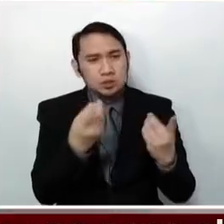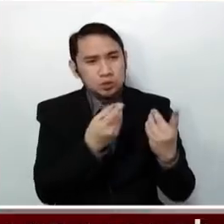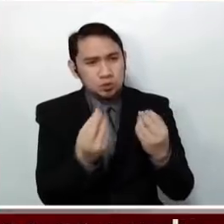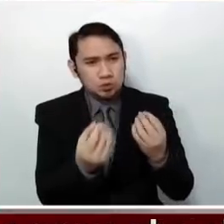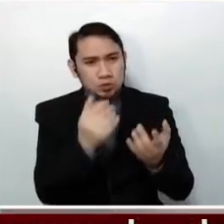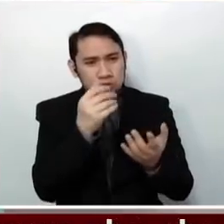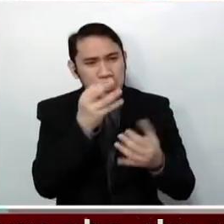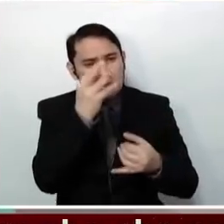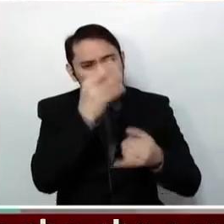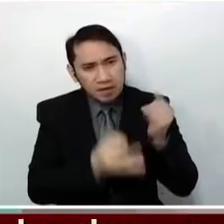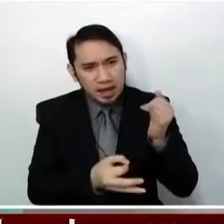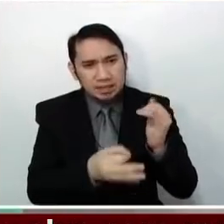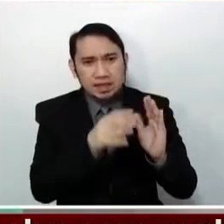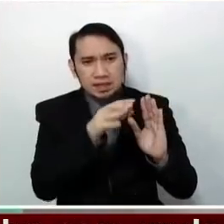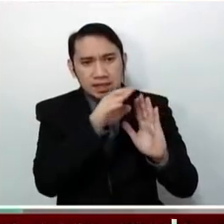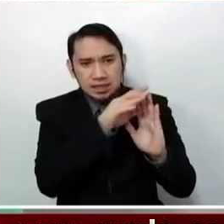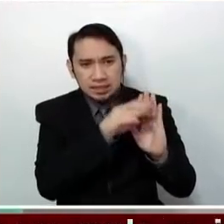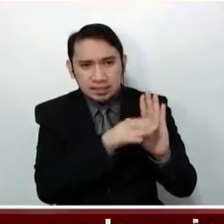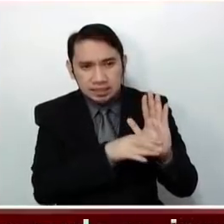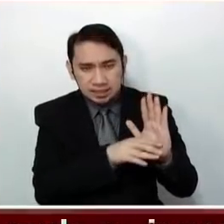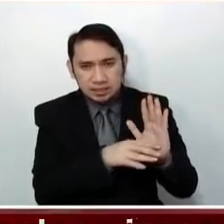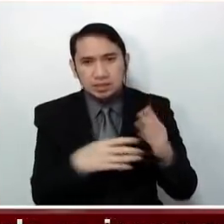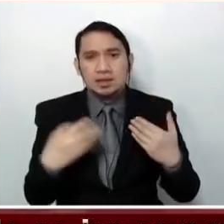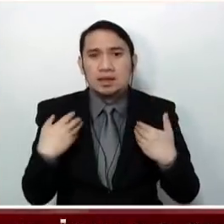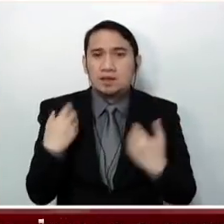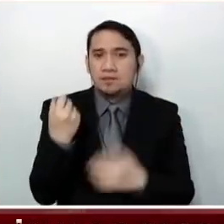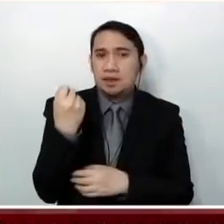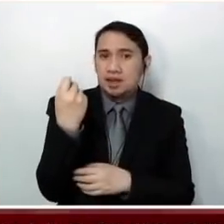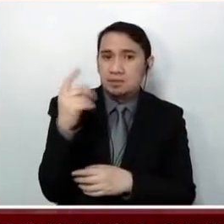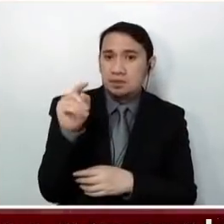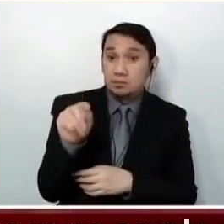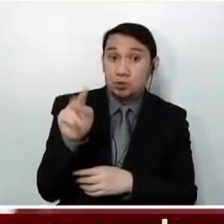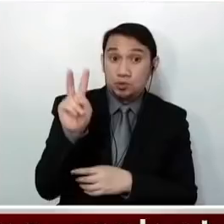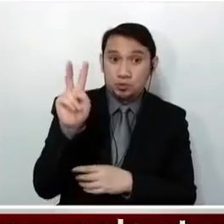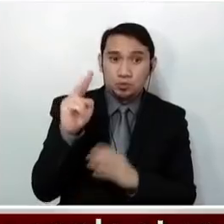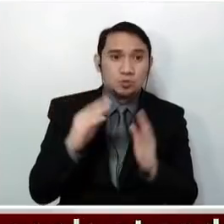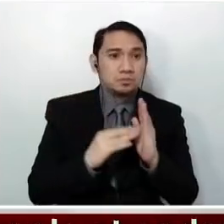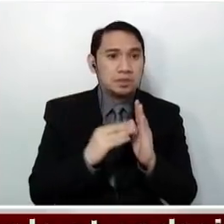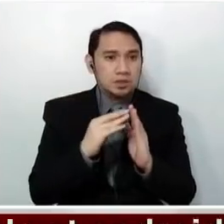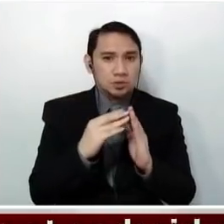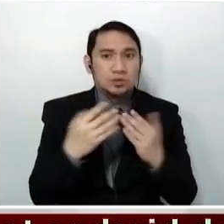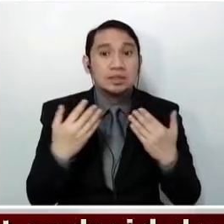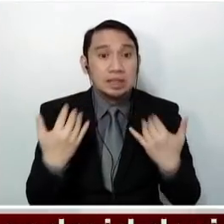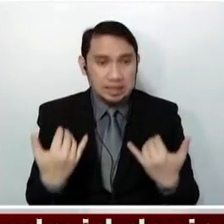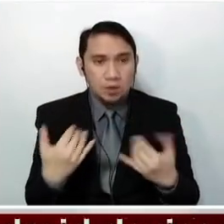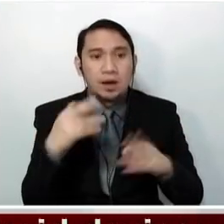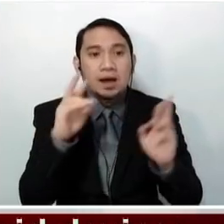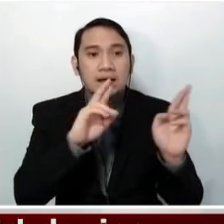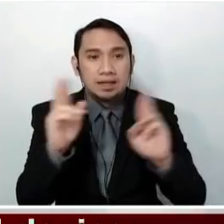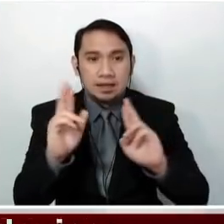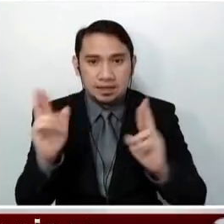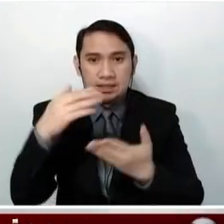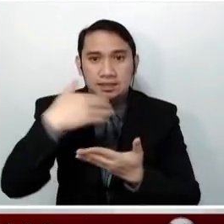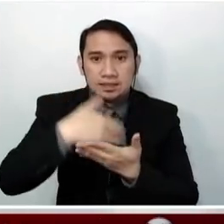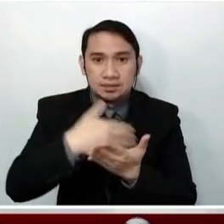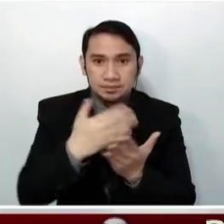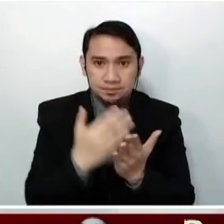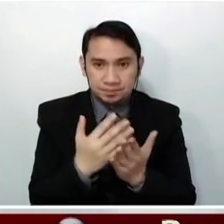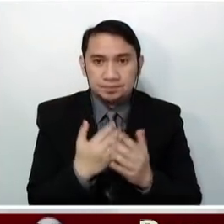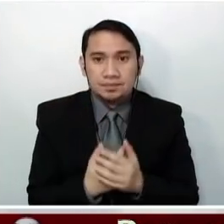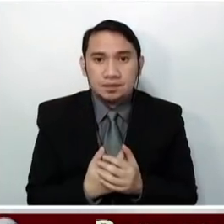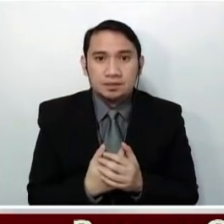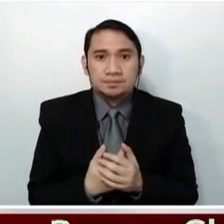tatanggap ng ayuda na may 11.2 billion pesos na pondo. May meeting kami sa DSWD